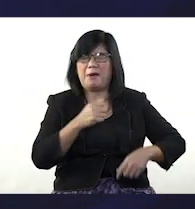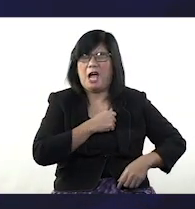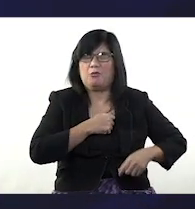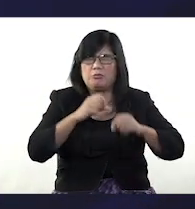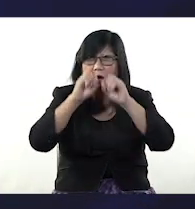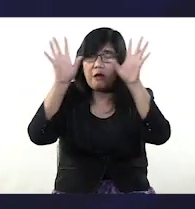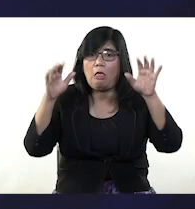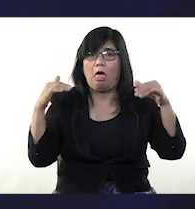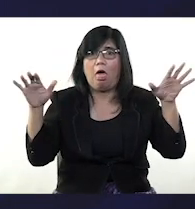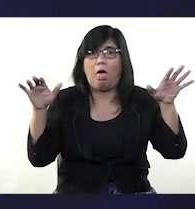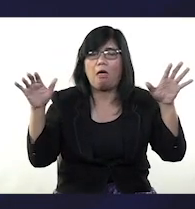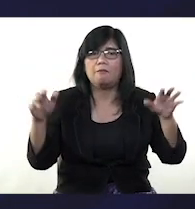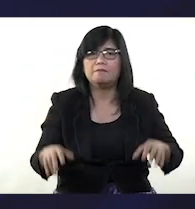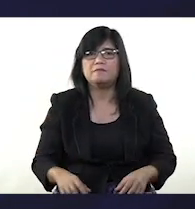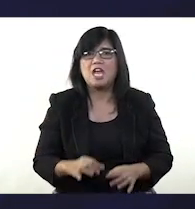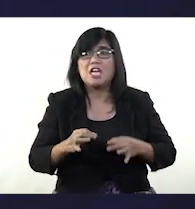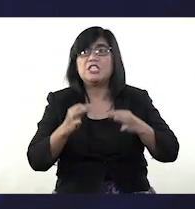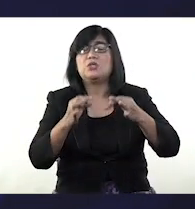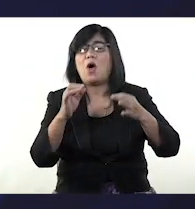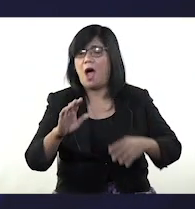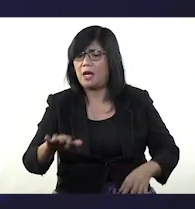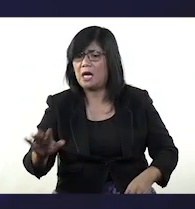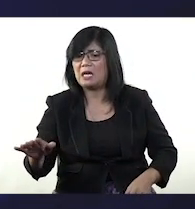hai jiwa anak-anak sekarang gaduh